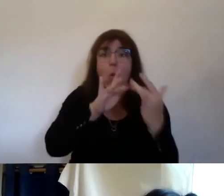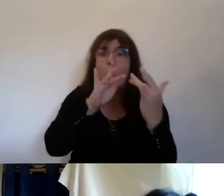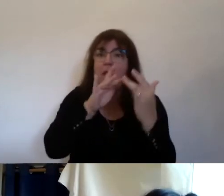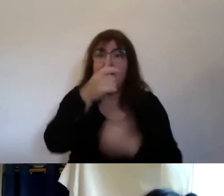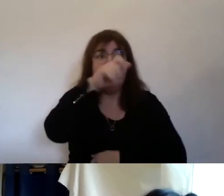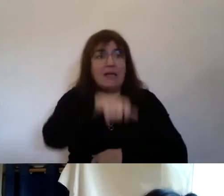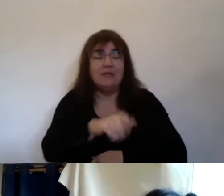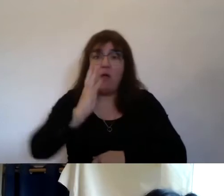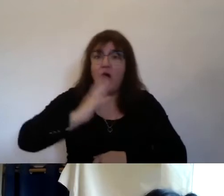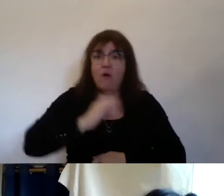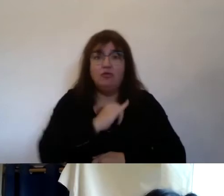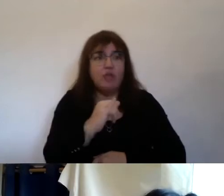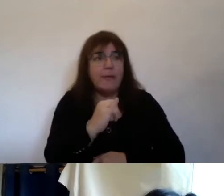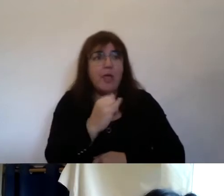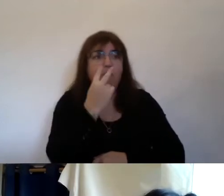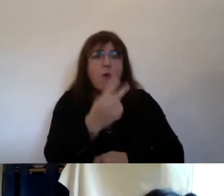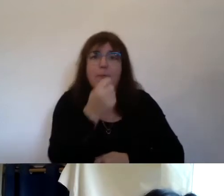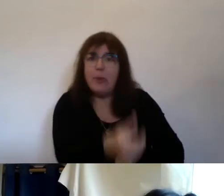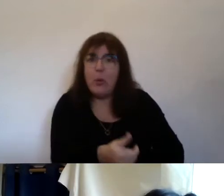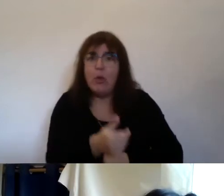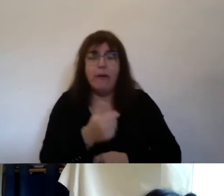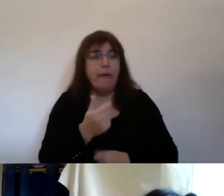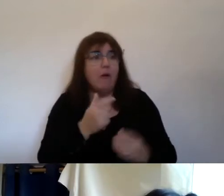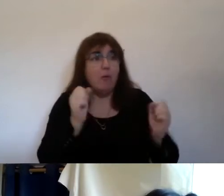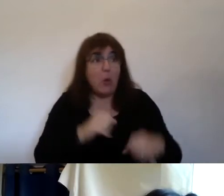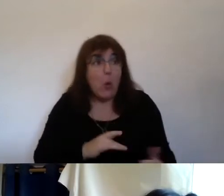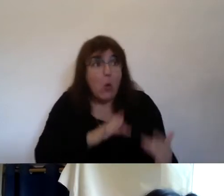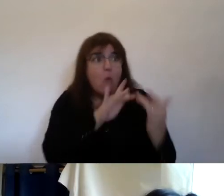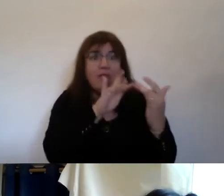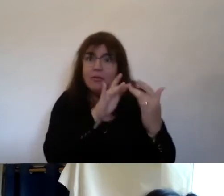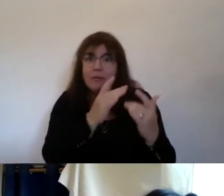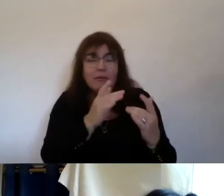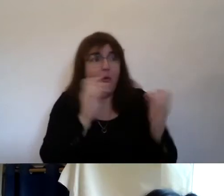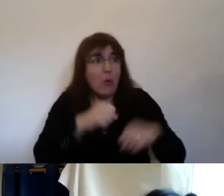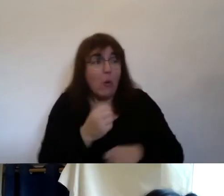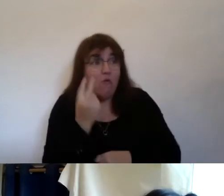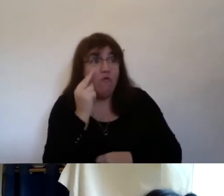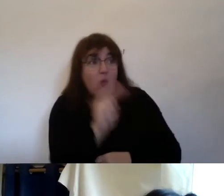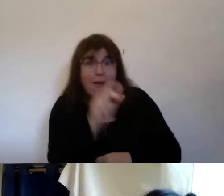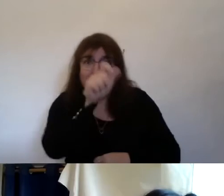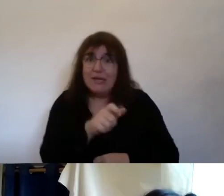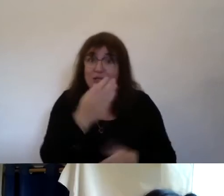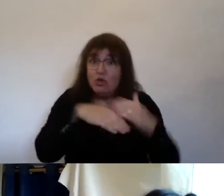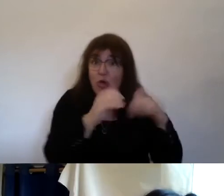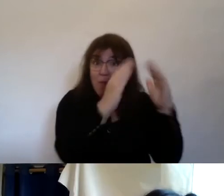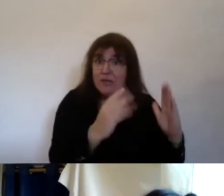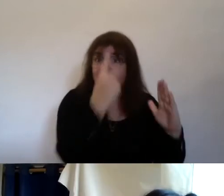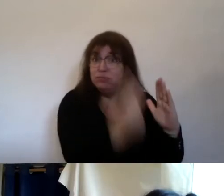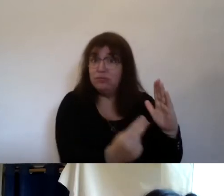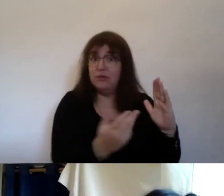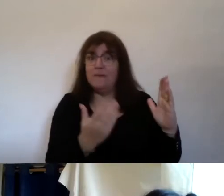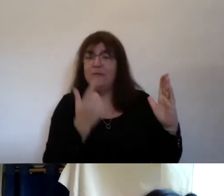joindre auparavant. Nous les avons rencontrées chez elles, dans leur cadre. Donc, se sont exprimés de nouveaux